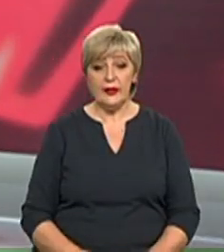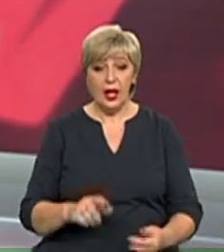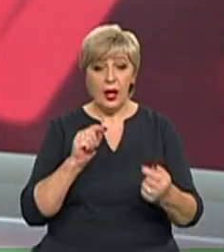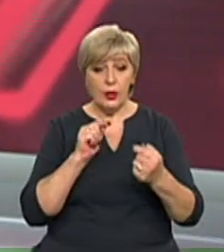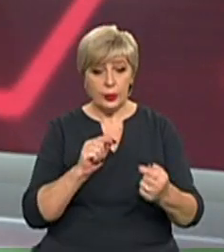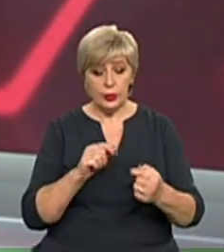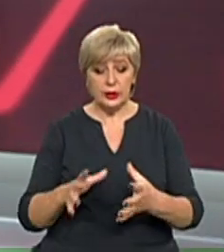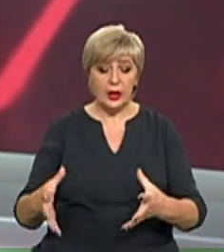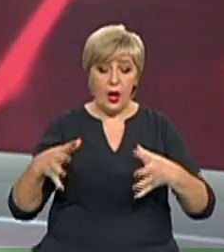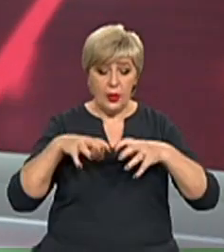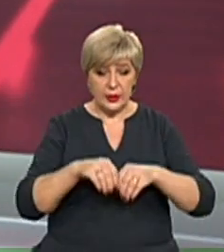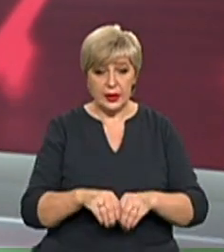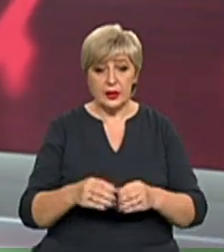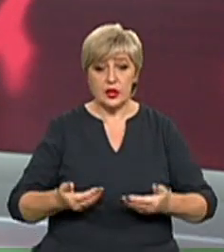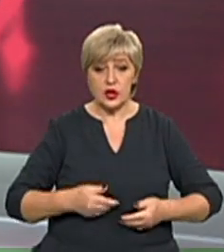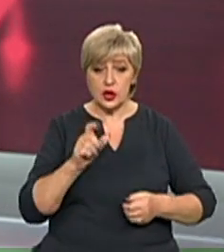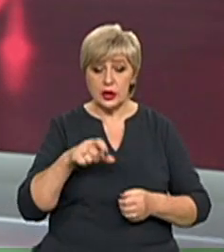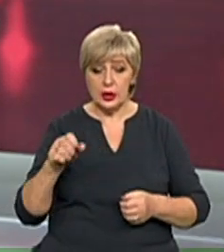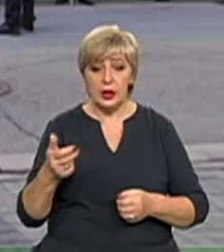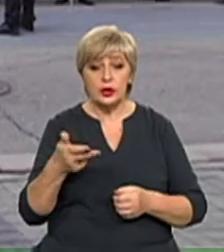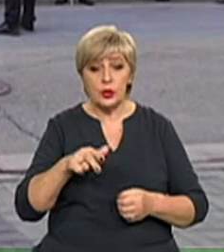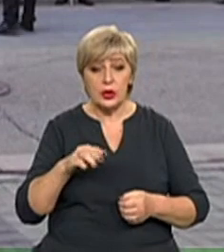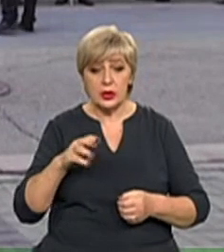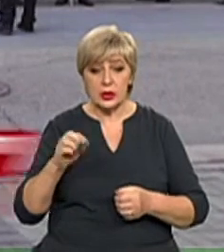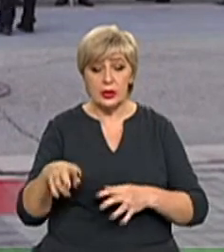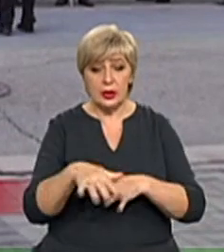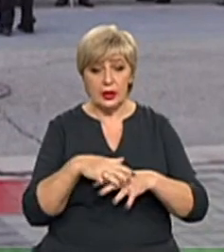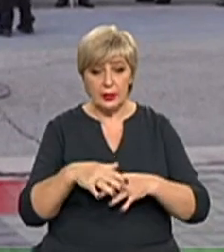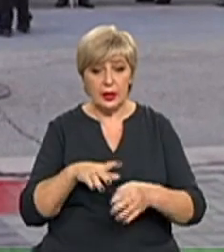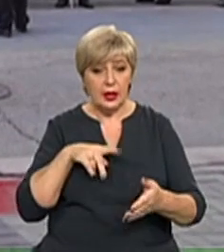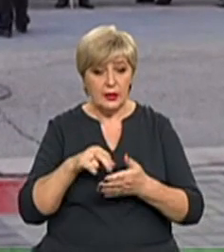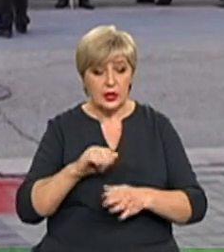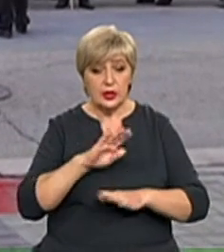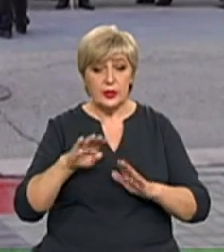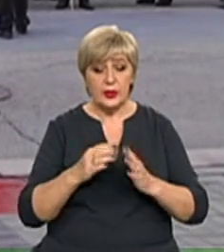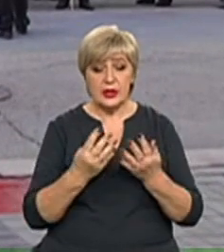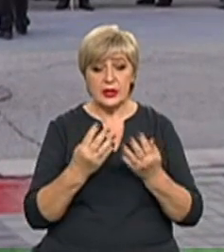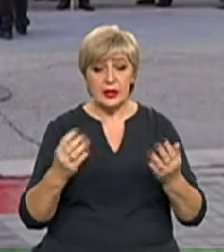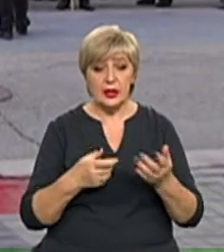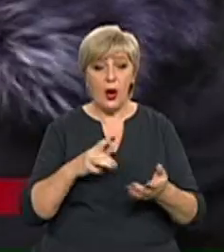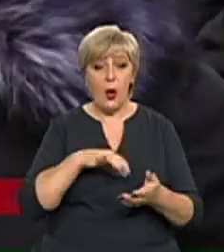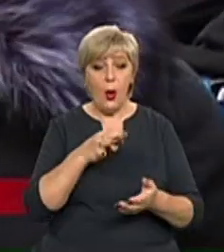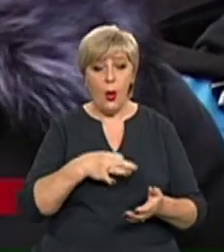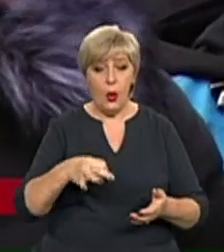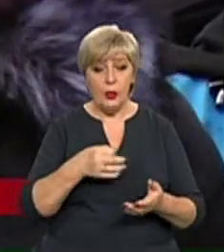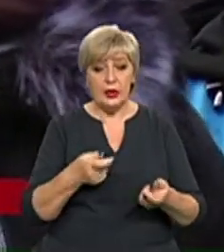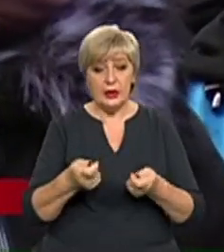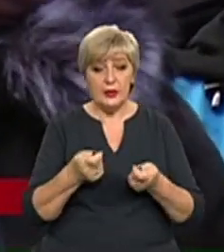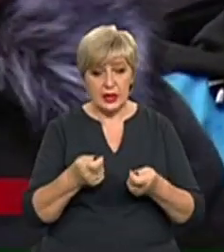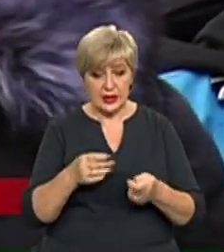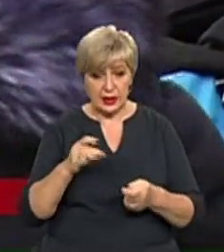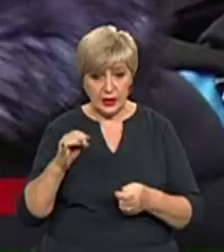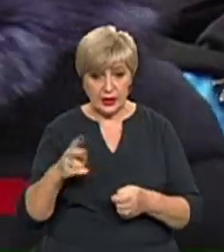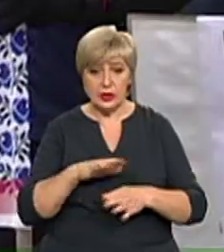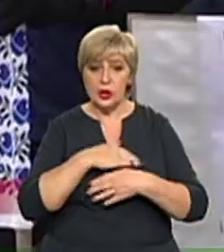Проти об'єднання жителі Троїцької громади вийшли на мітинг під стіни обладміністрації. Люди не хочуть, аби їх приєднували до Павлограда.